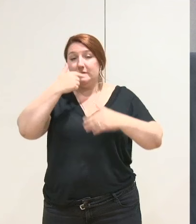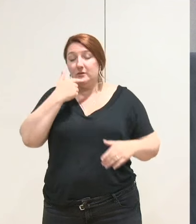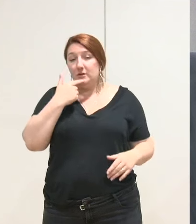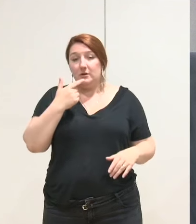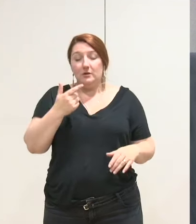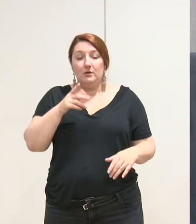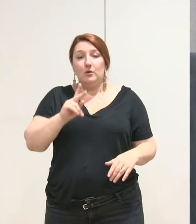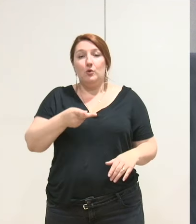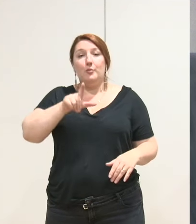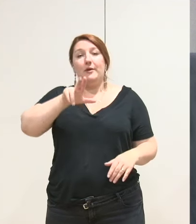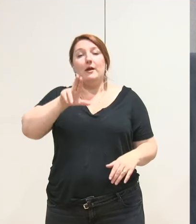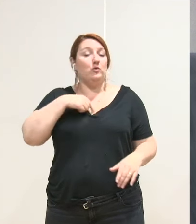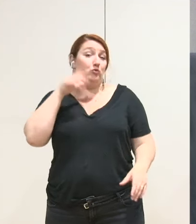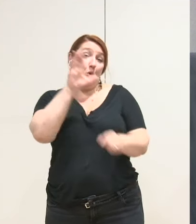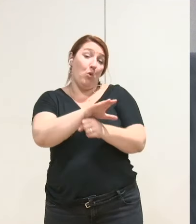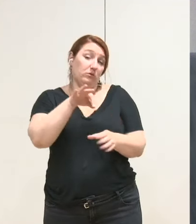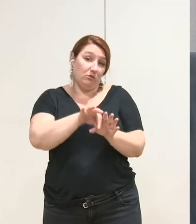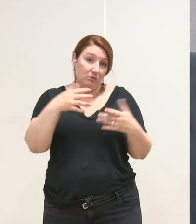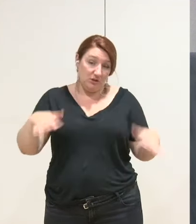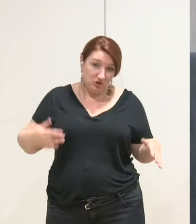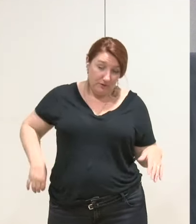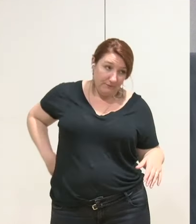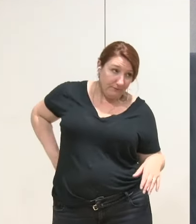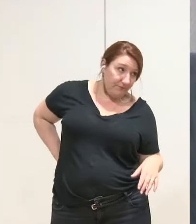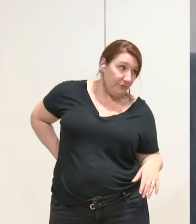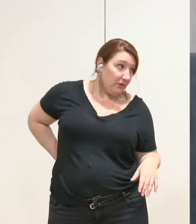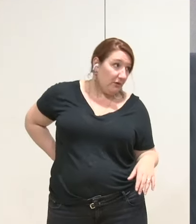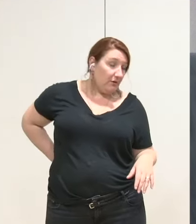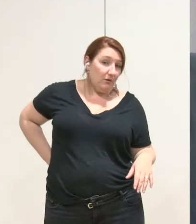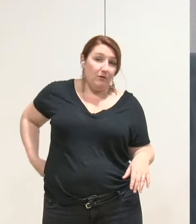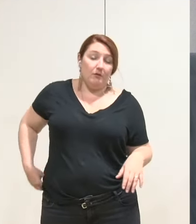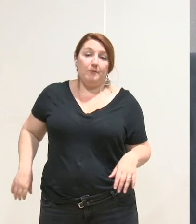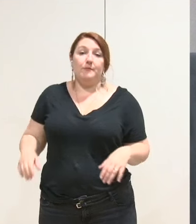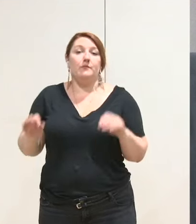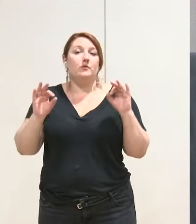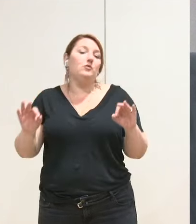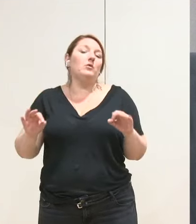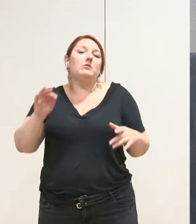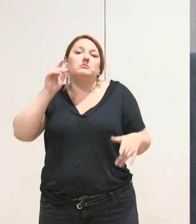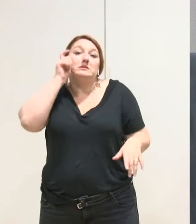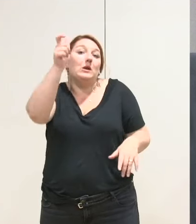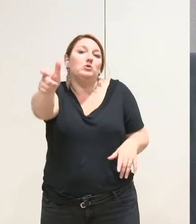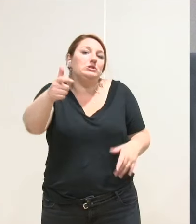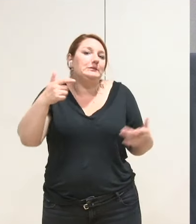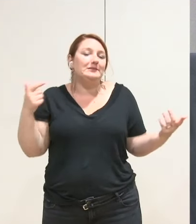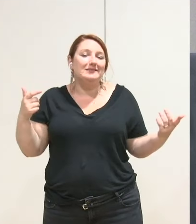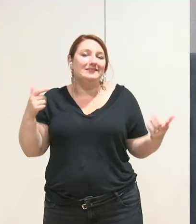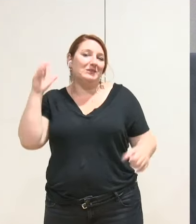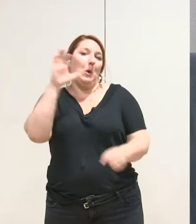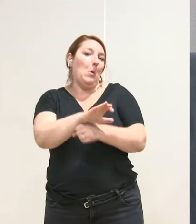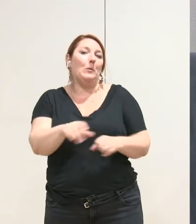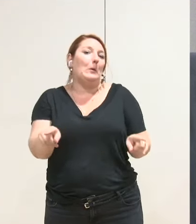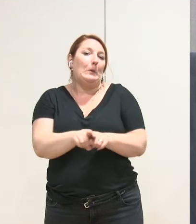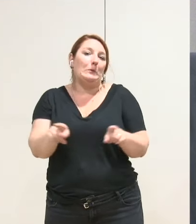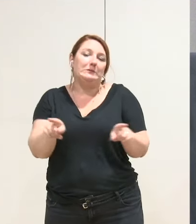révision du PLU à voter contre donc fort logiquement nous nous voterons